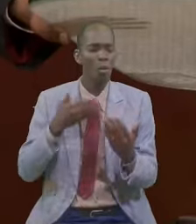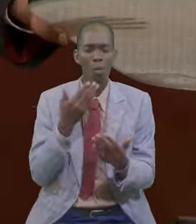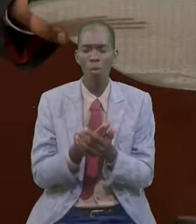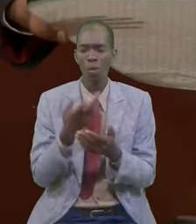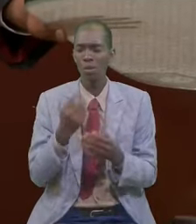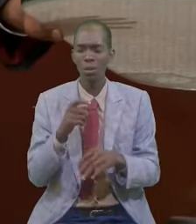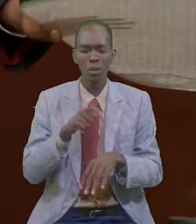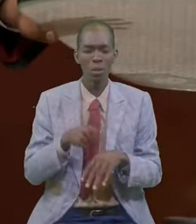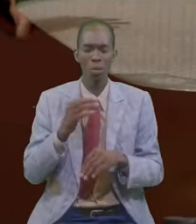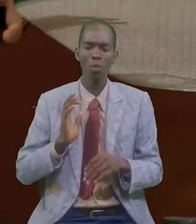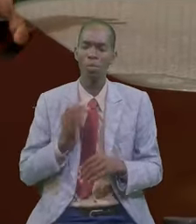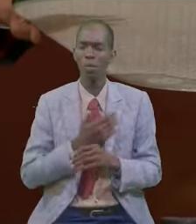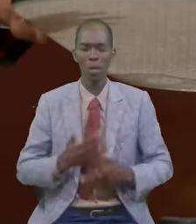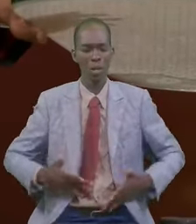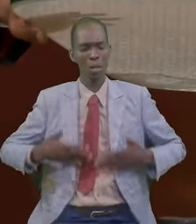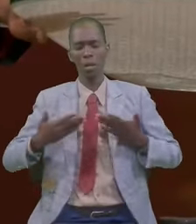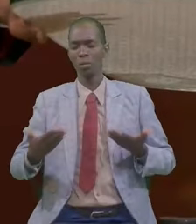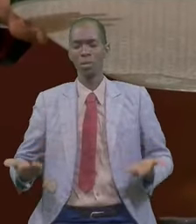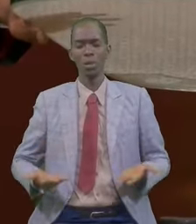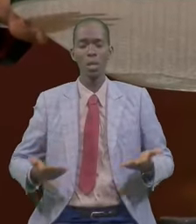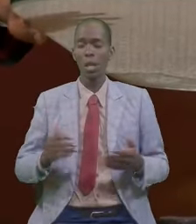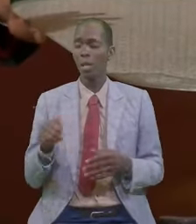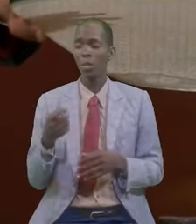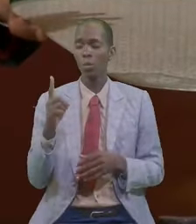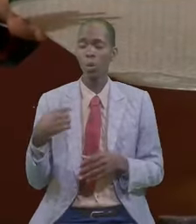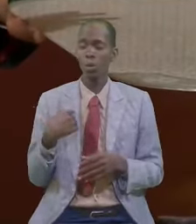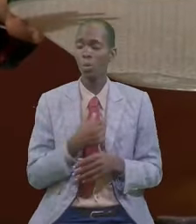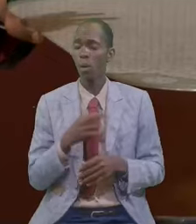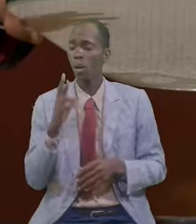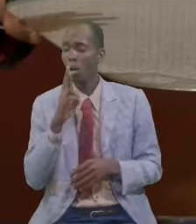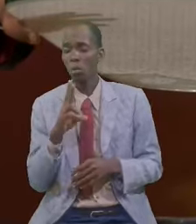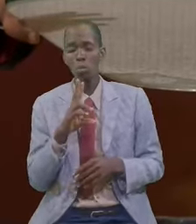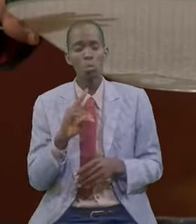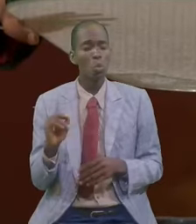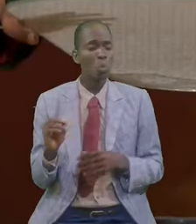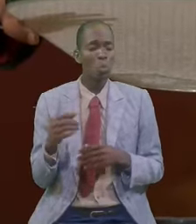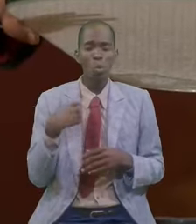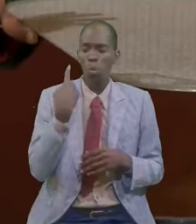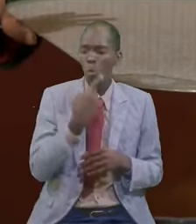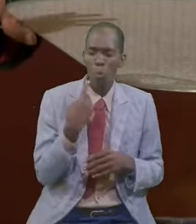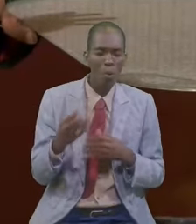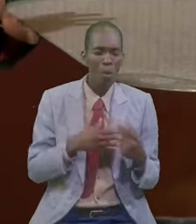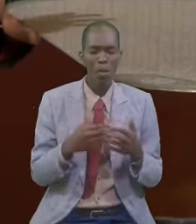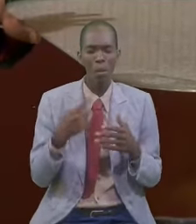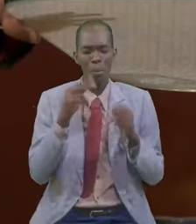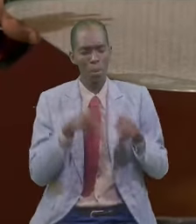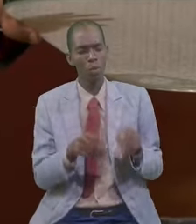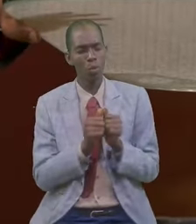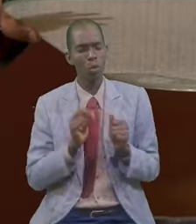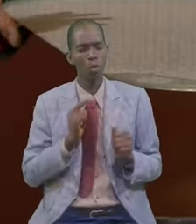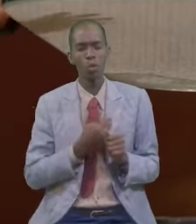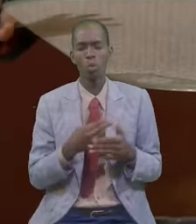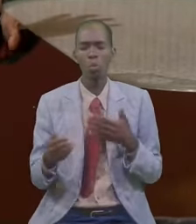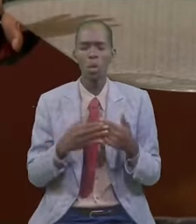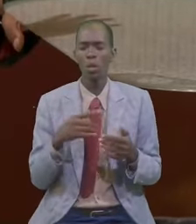tout notre séjour terrestre, où que nous soyons, quelle que soit la personne avec nous, avec qui